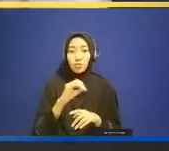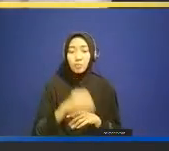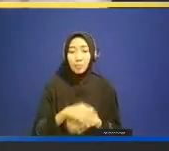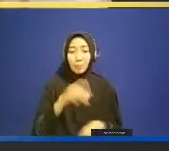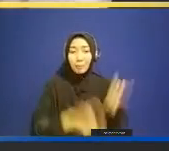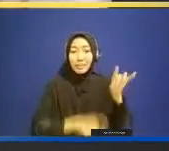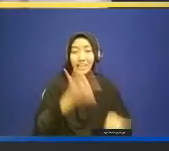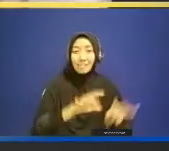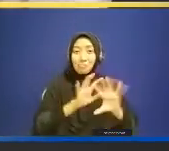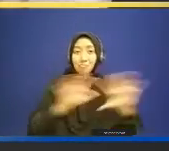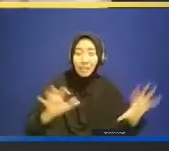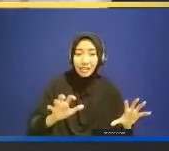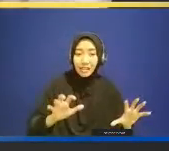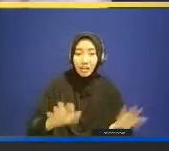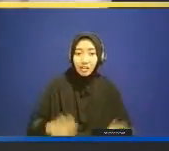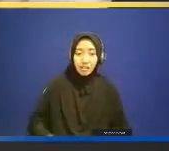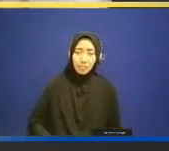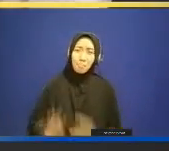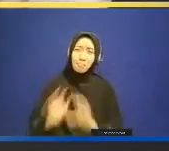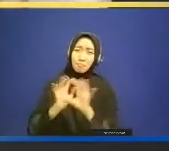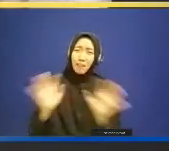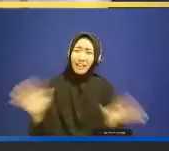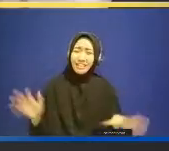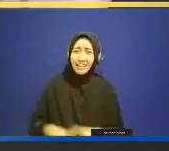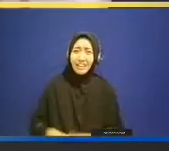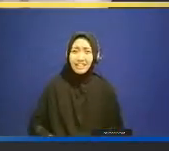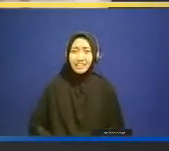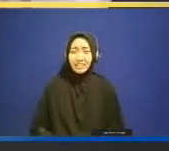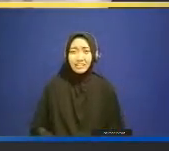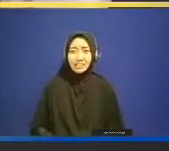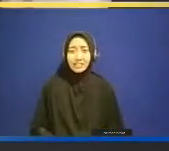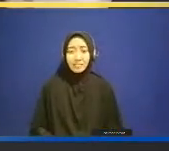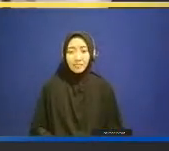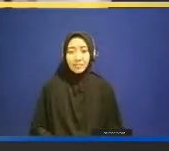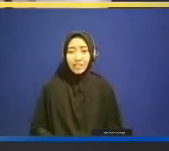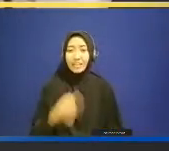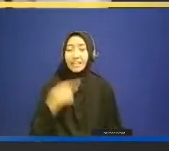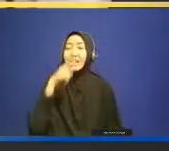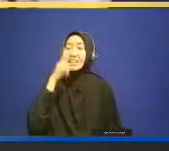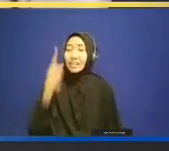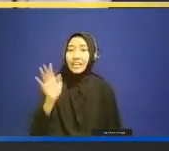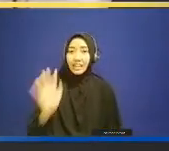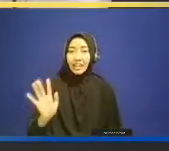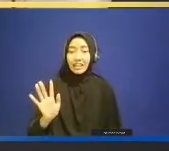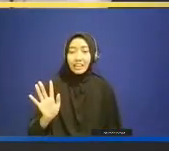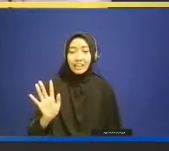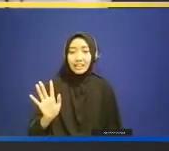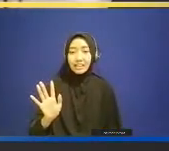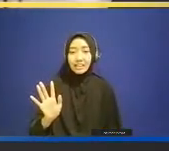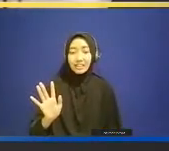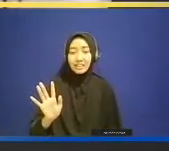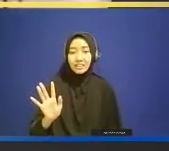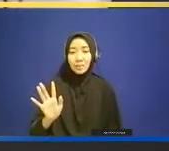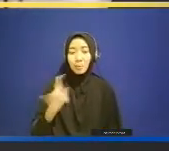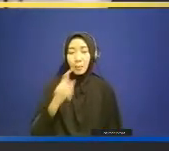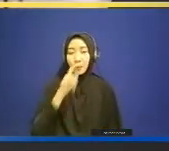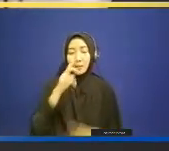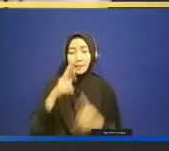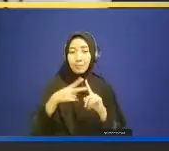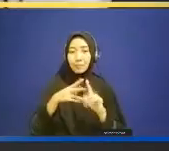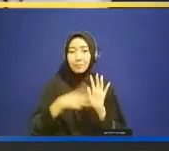di Batubara Kanda petani batubara kita tanya nanti ke fa-mitra